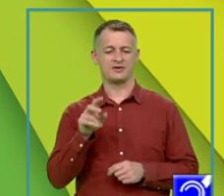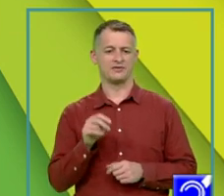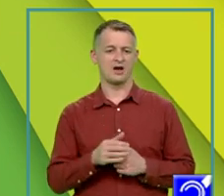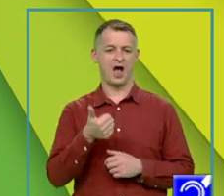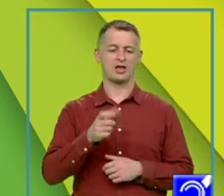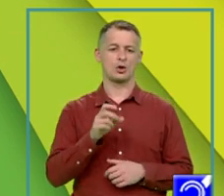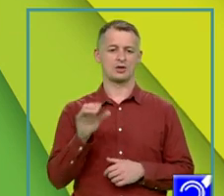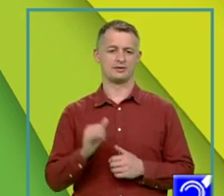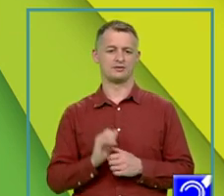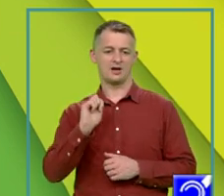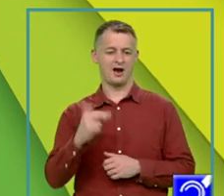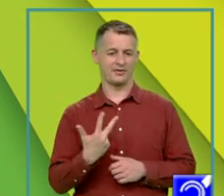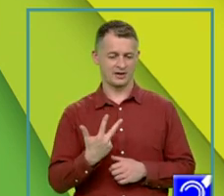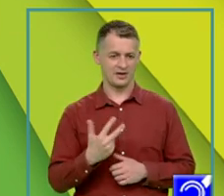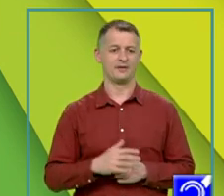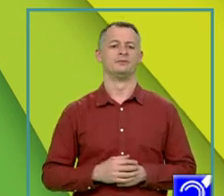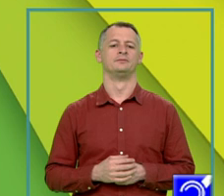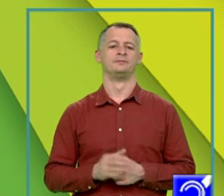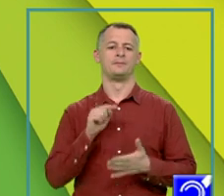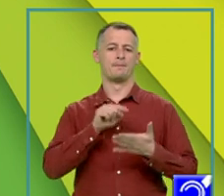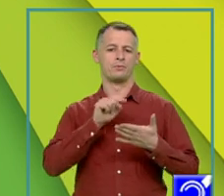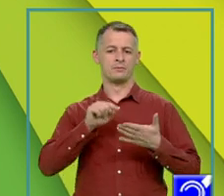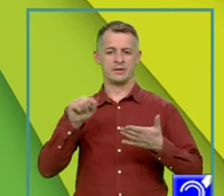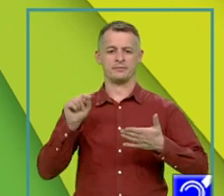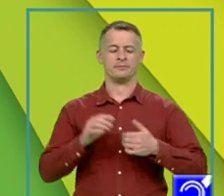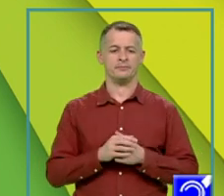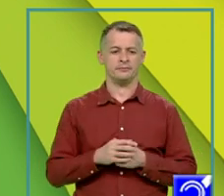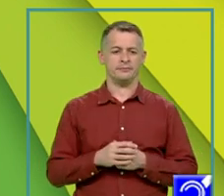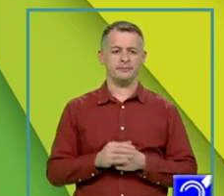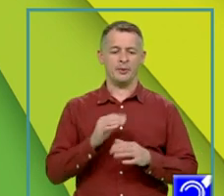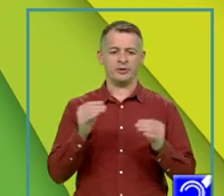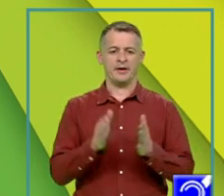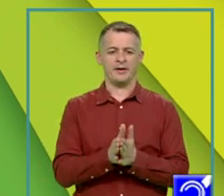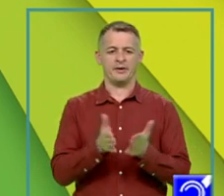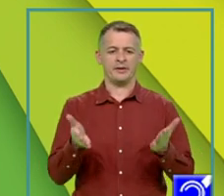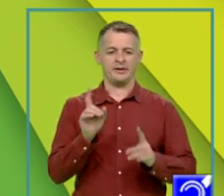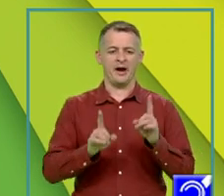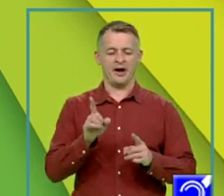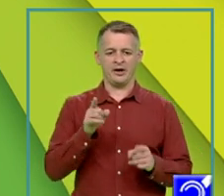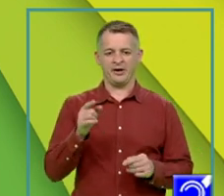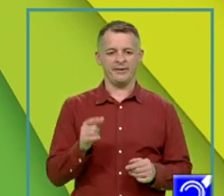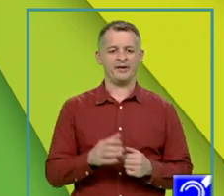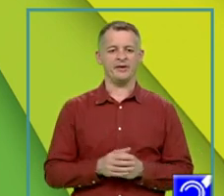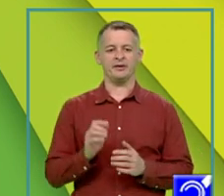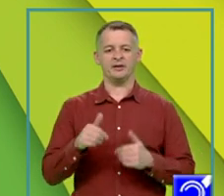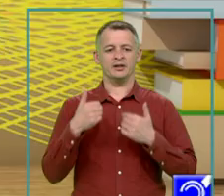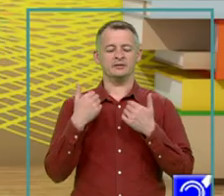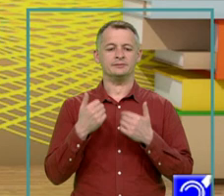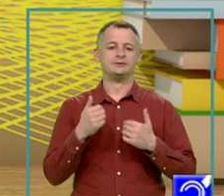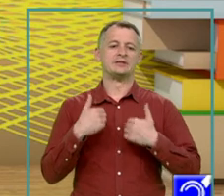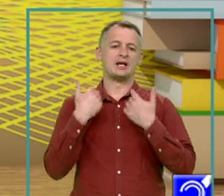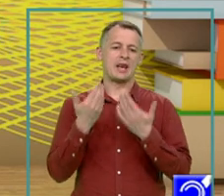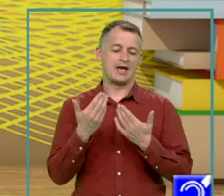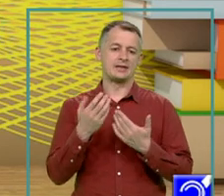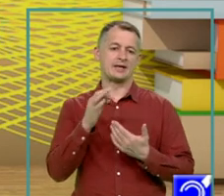și cel de al treilea În sfârșit puncte puncte mai multe cărți dacă ții le puncte puncte chiar eu